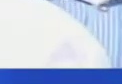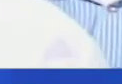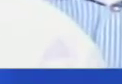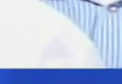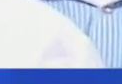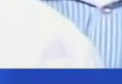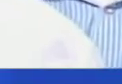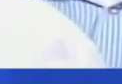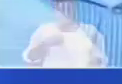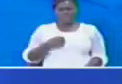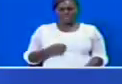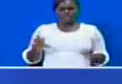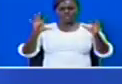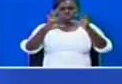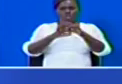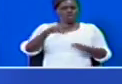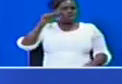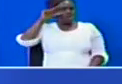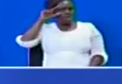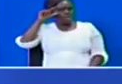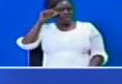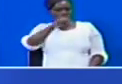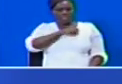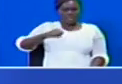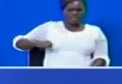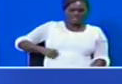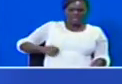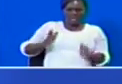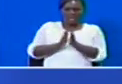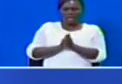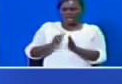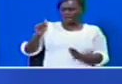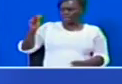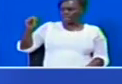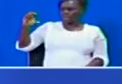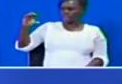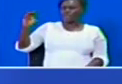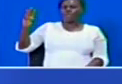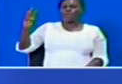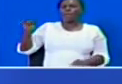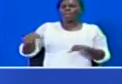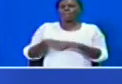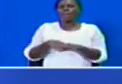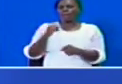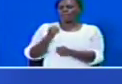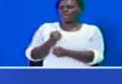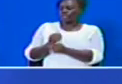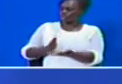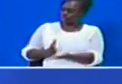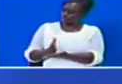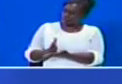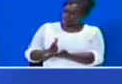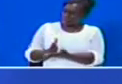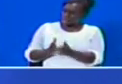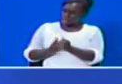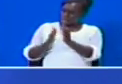Nitaungana na Orengo na Mudhama na Arab Kirwa kutoka ANC tuhakikisha kwamba flag